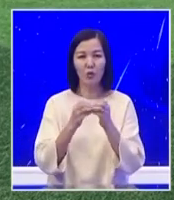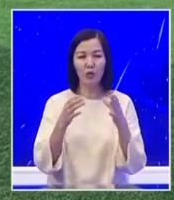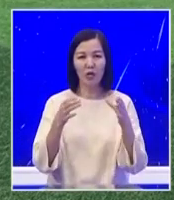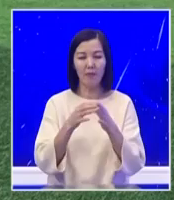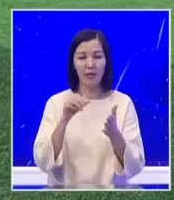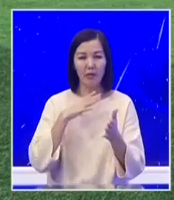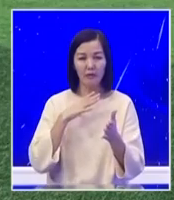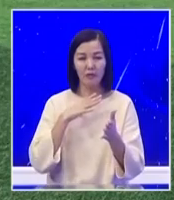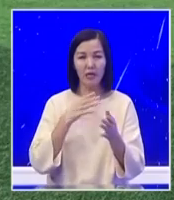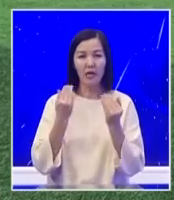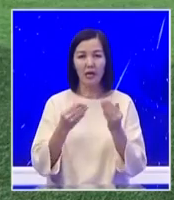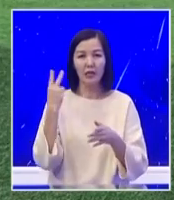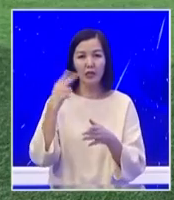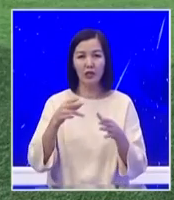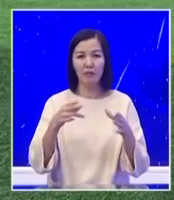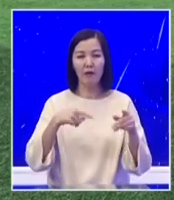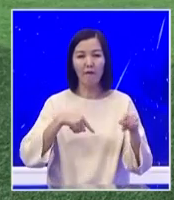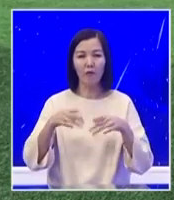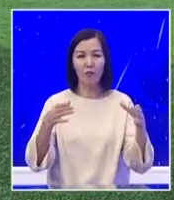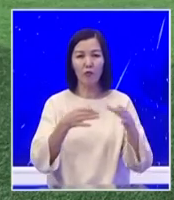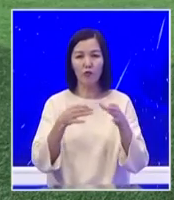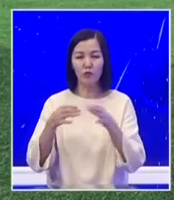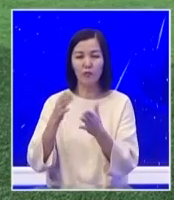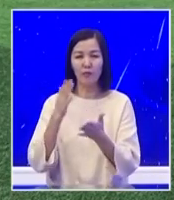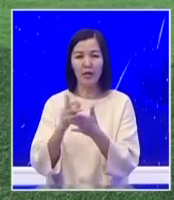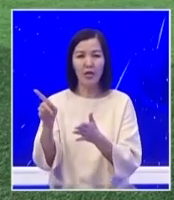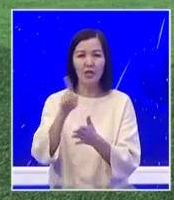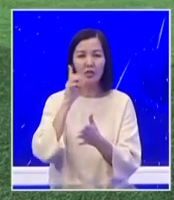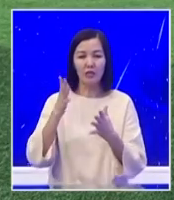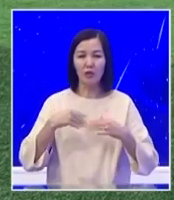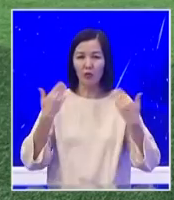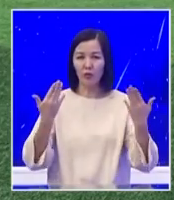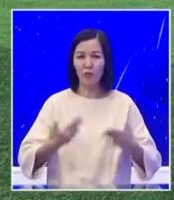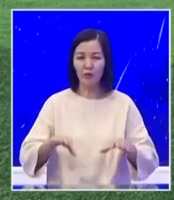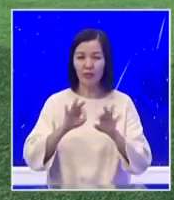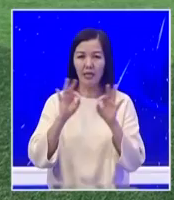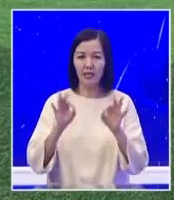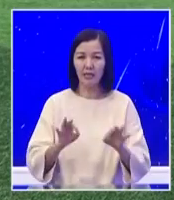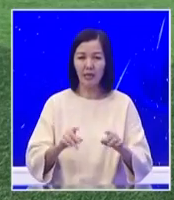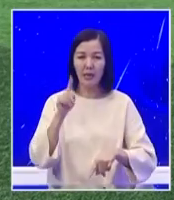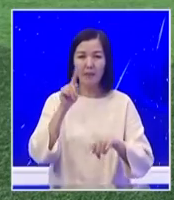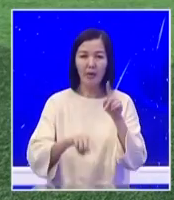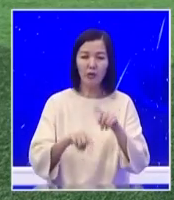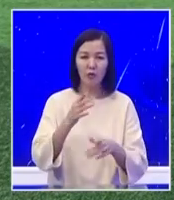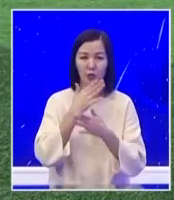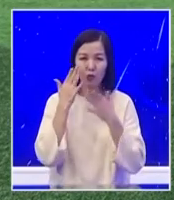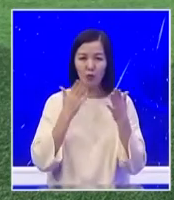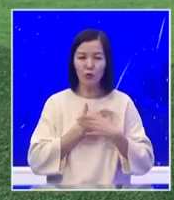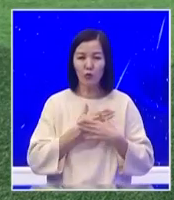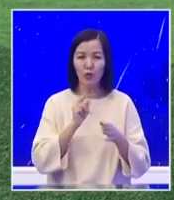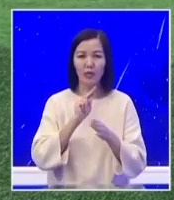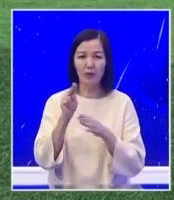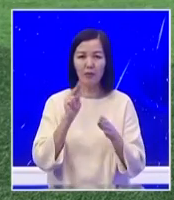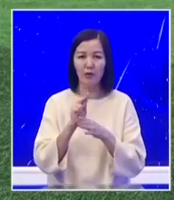болса, қазір 20-ға жуық футбол ұжымы жиналды. Бұл жастар арасында саламатты өмір салтын қалыптастырып, патриоттыққа, елжандылыққа тәрбиелеу